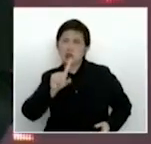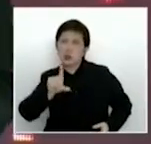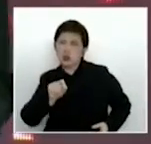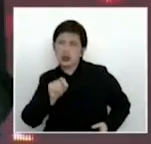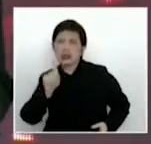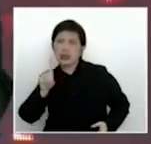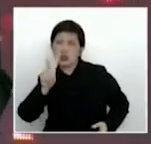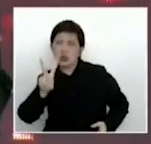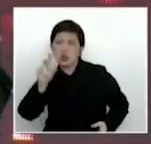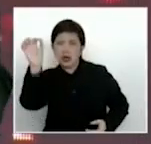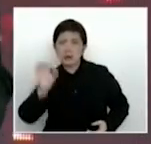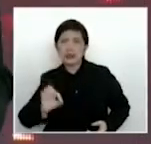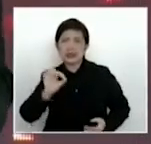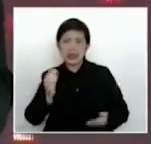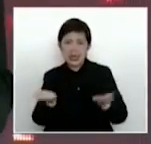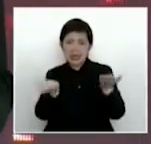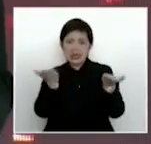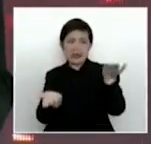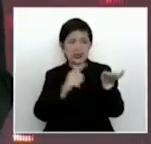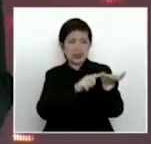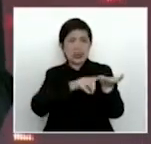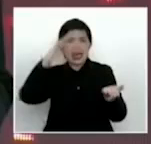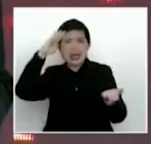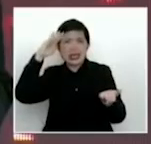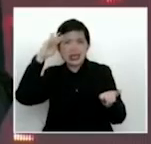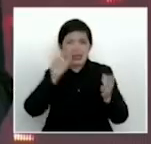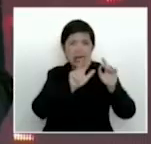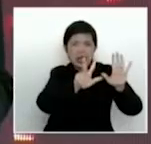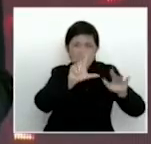50,12% dibandingkan laki-laki yang mencapai